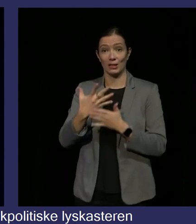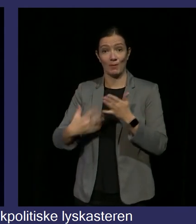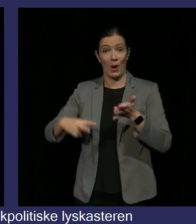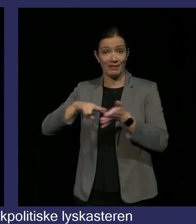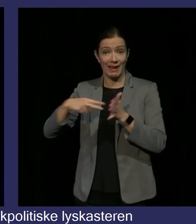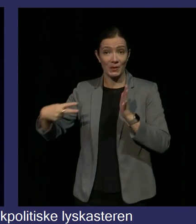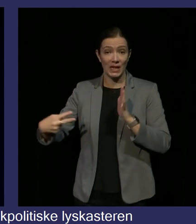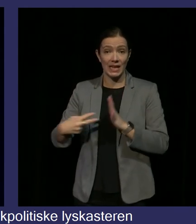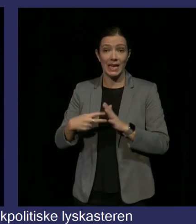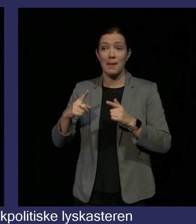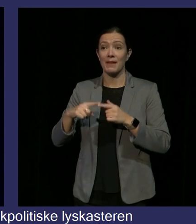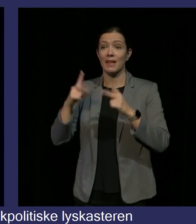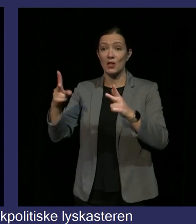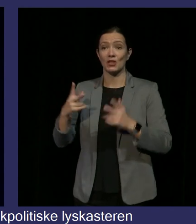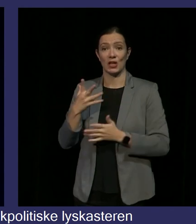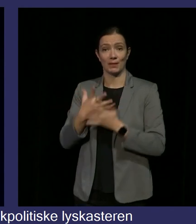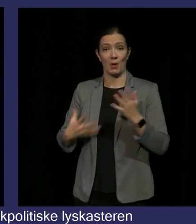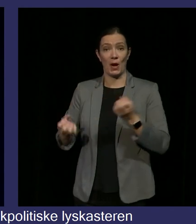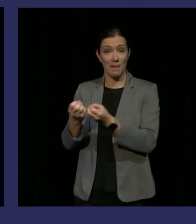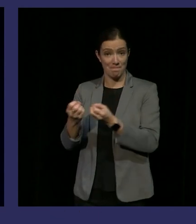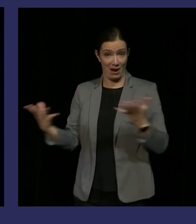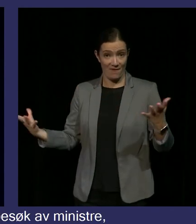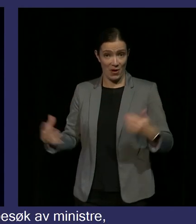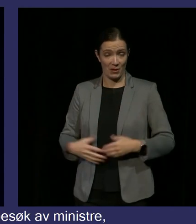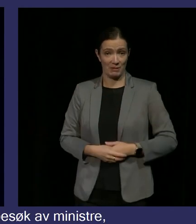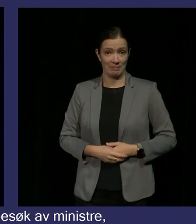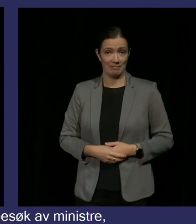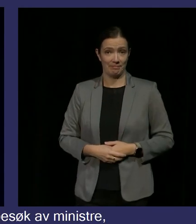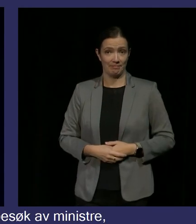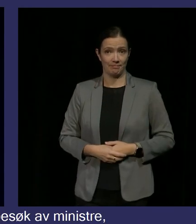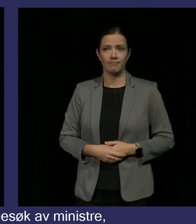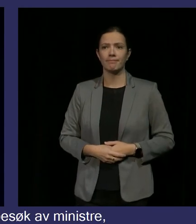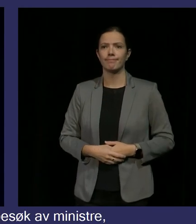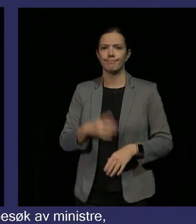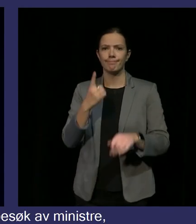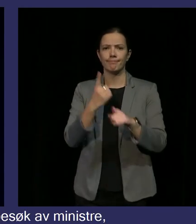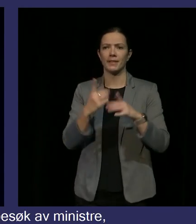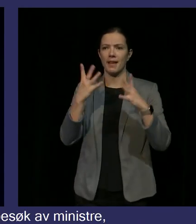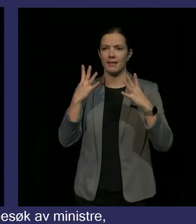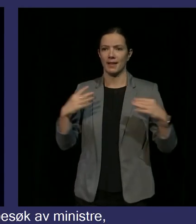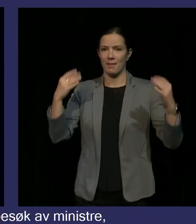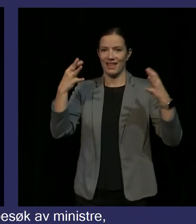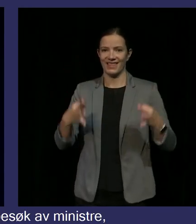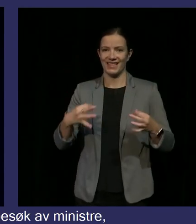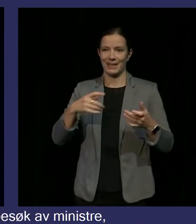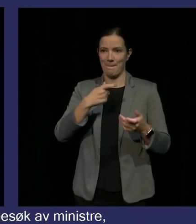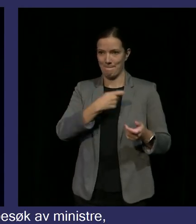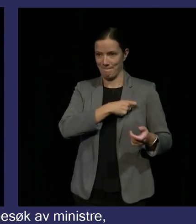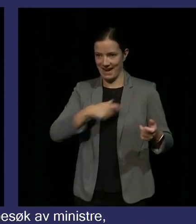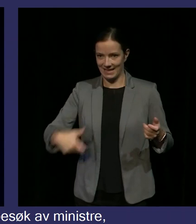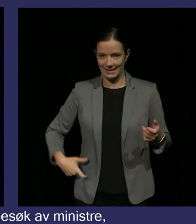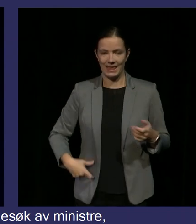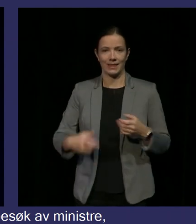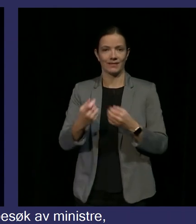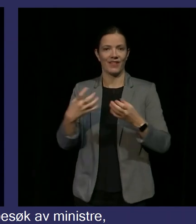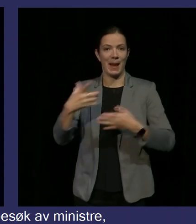språkteknologi og språkligt mangfold. Vi skal møte sametingspresidenten, ha besøk av